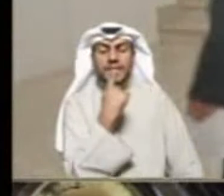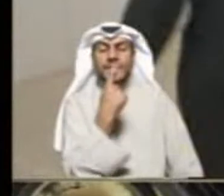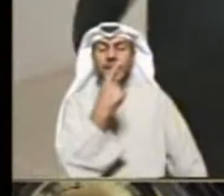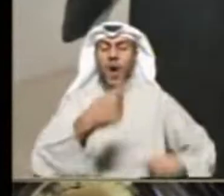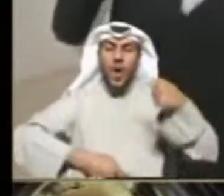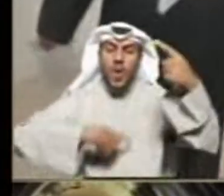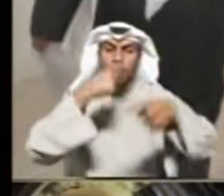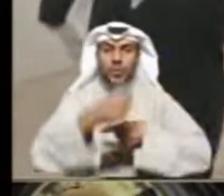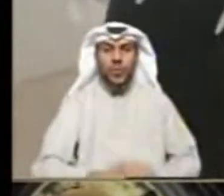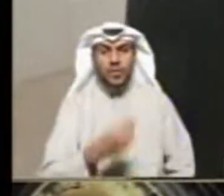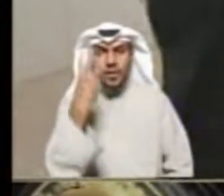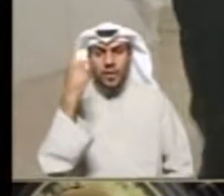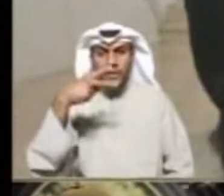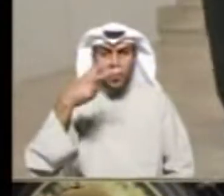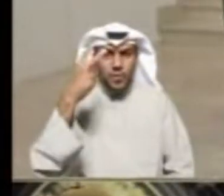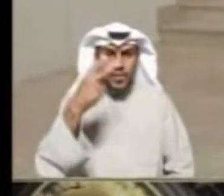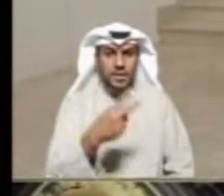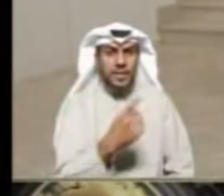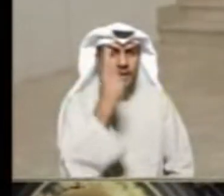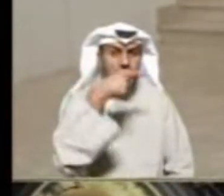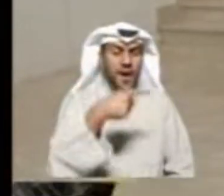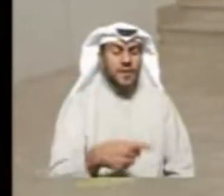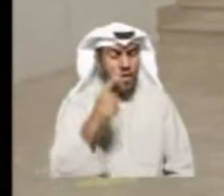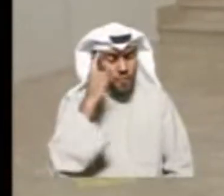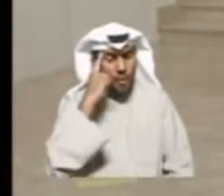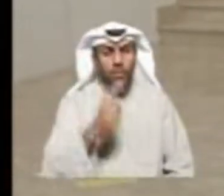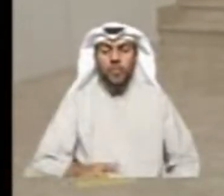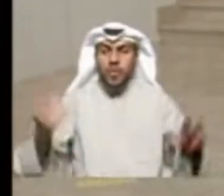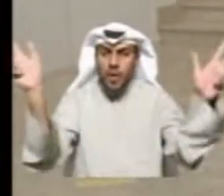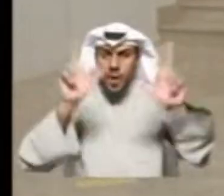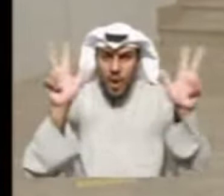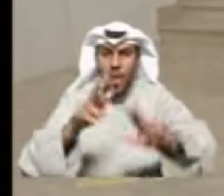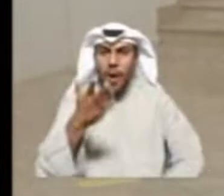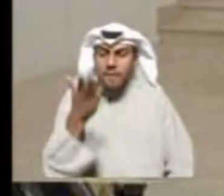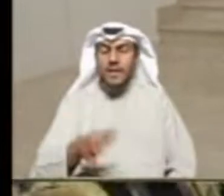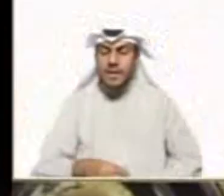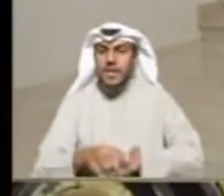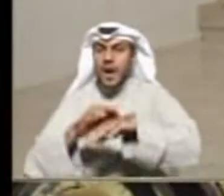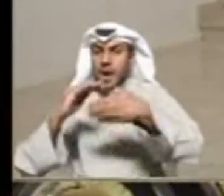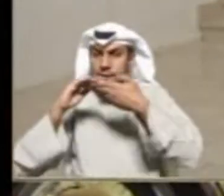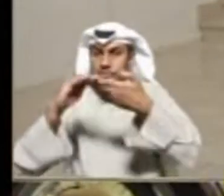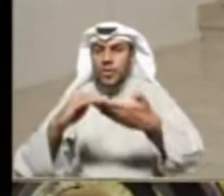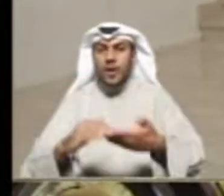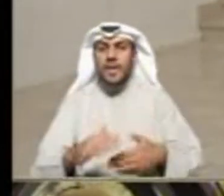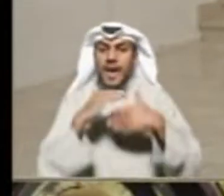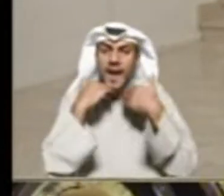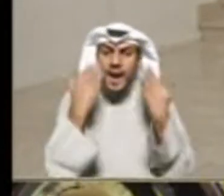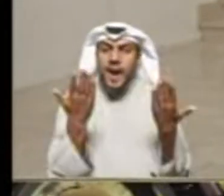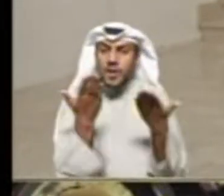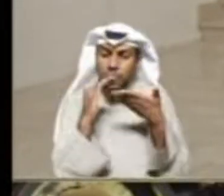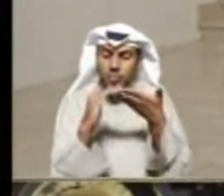طبعا دور الإعلام لا ينكر سواء كانت في الأعمال الإنسانية أو الأعمال الخيرية. هناك طبعا موافقة